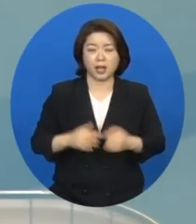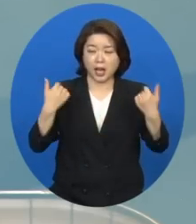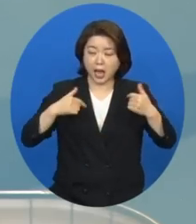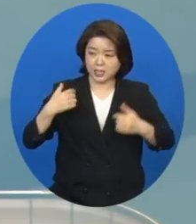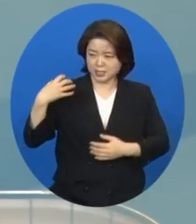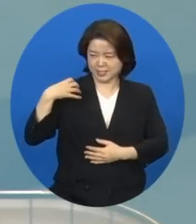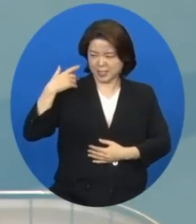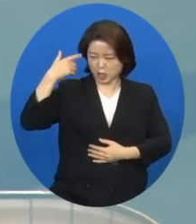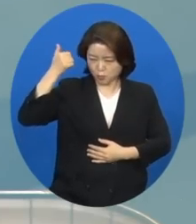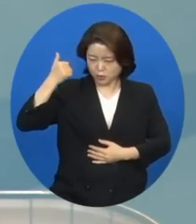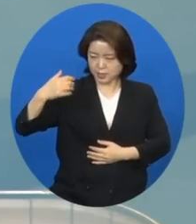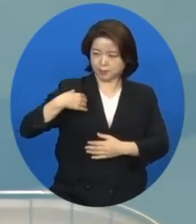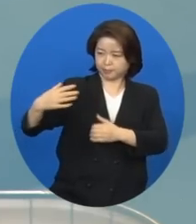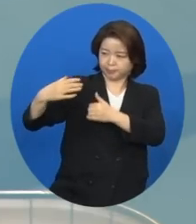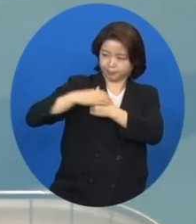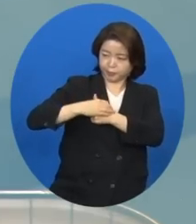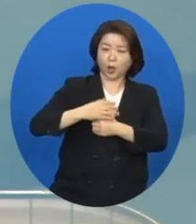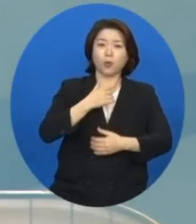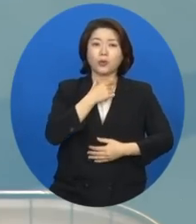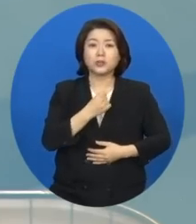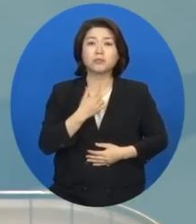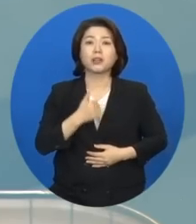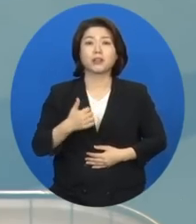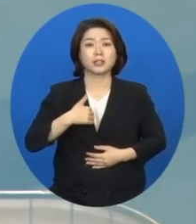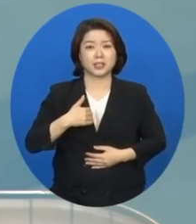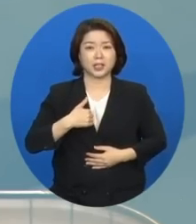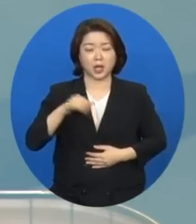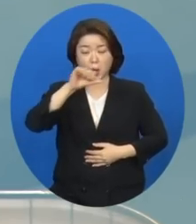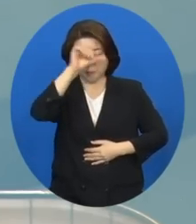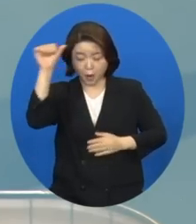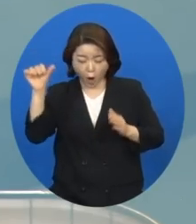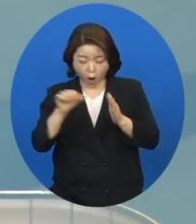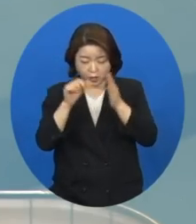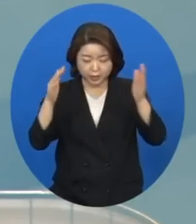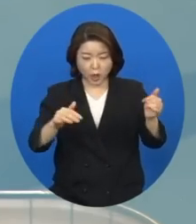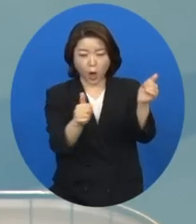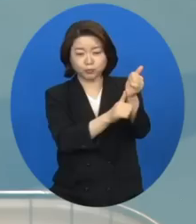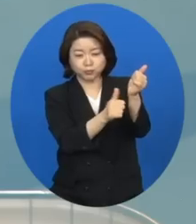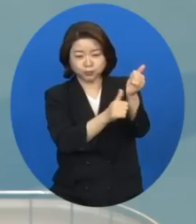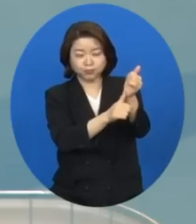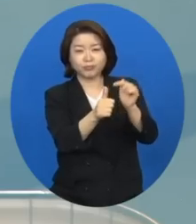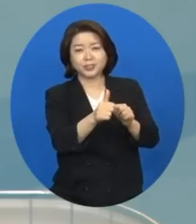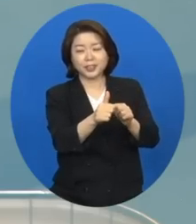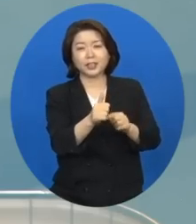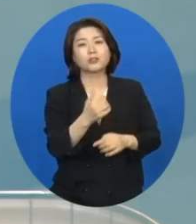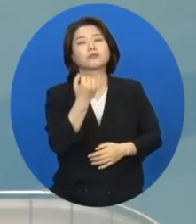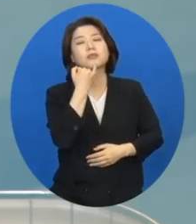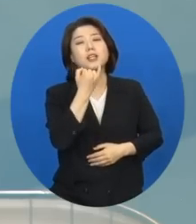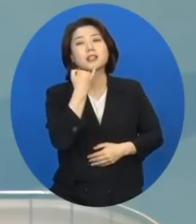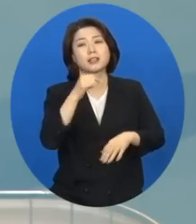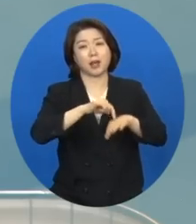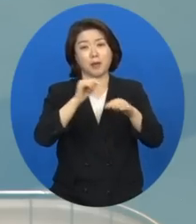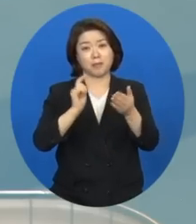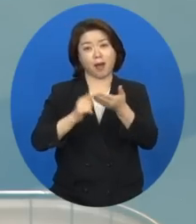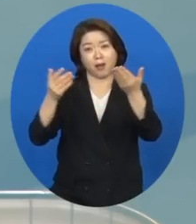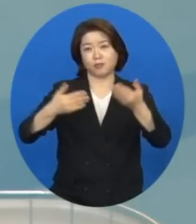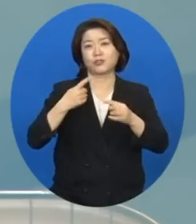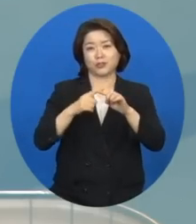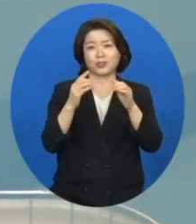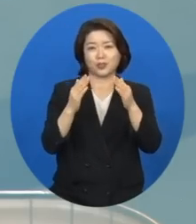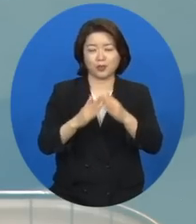제게 평생 부목사 해도 좋겠다라는 마음을 준 교회이기도